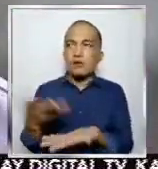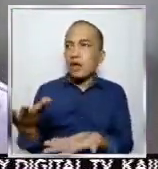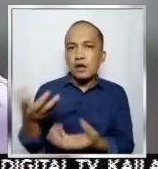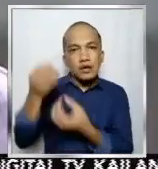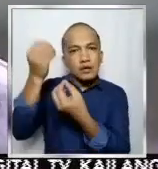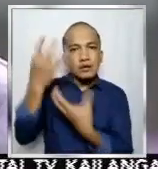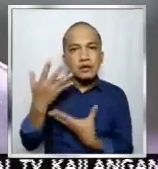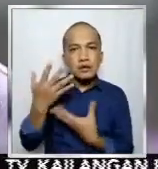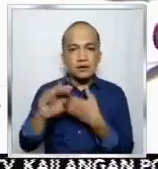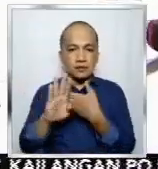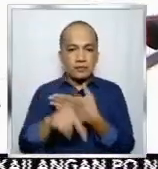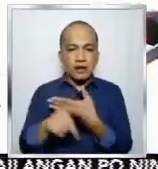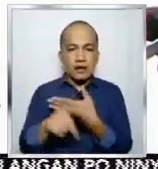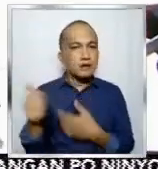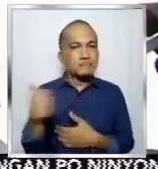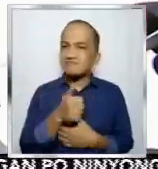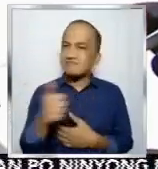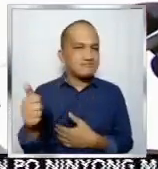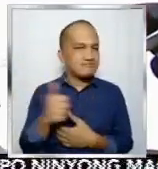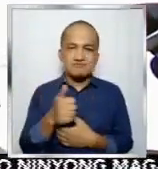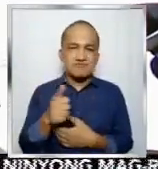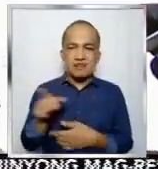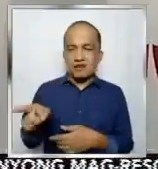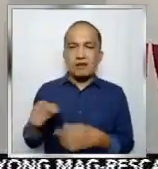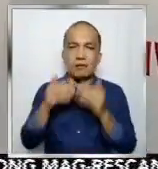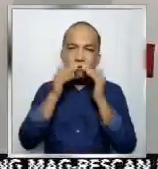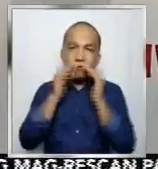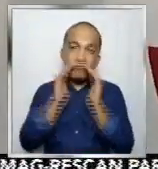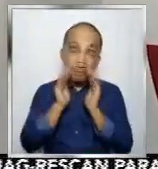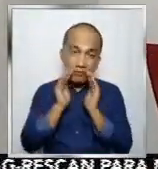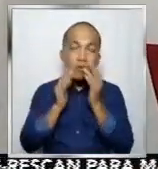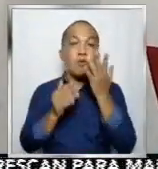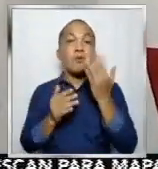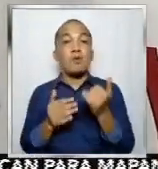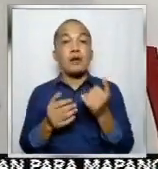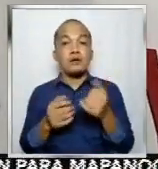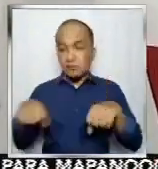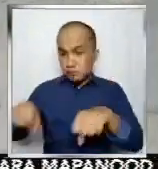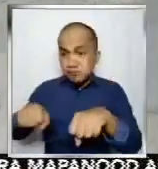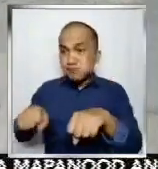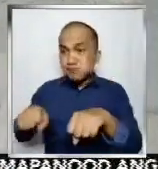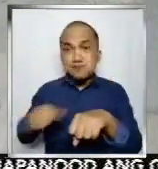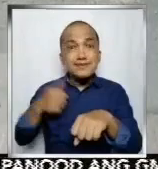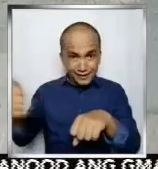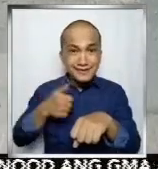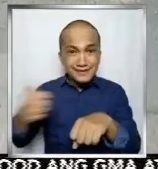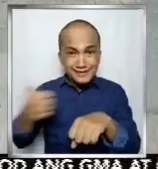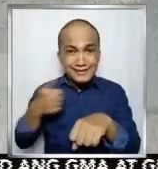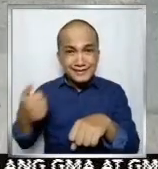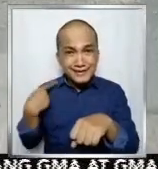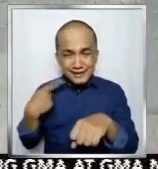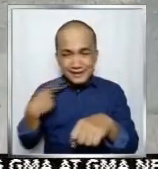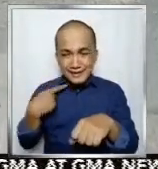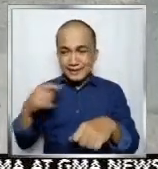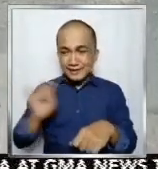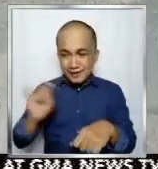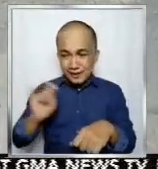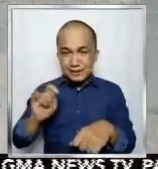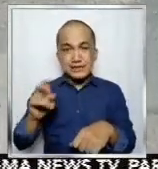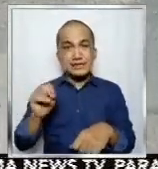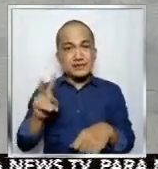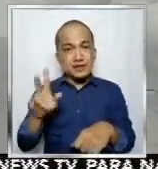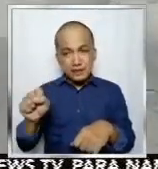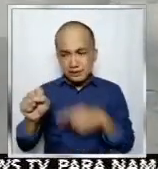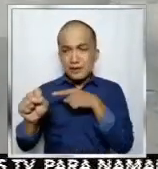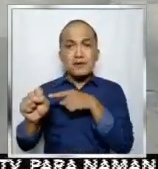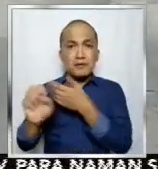na labis silang ikinalulungkot. Gayon may mga tricycle nang bumibiyahe at ang mga taxi at TNVS, makakabalik kalsada na sakaling isa ilalim na sa